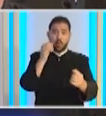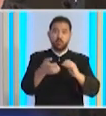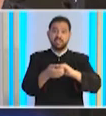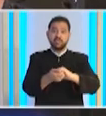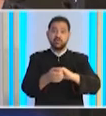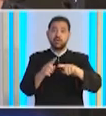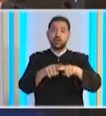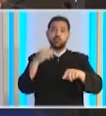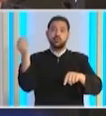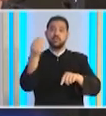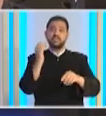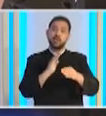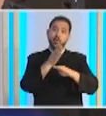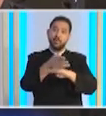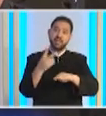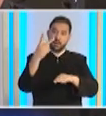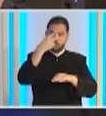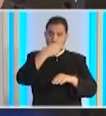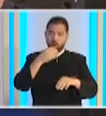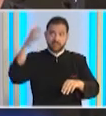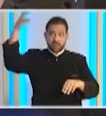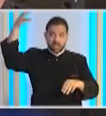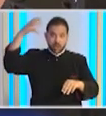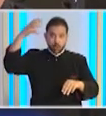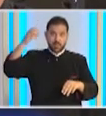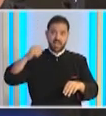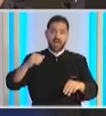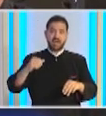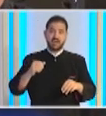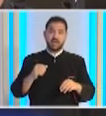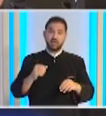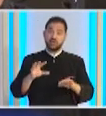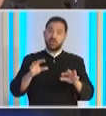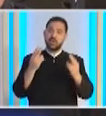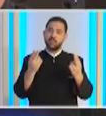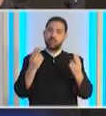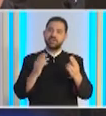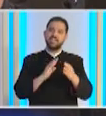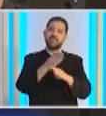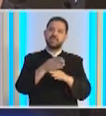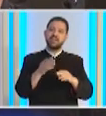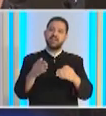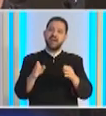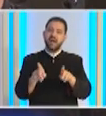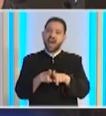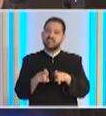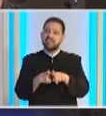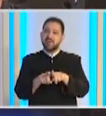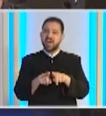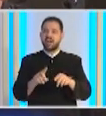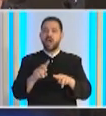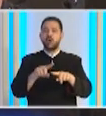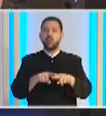Dumnezeu prin asceză, prin iluminare și mai ales apoi prin asemănarea cu Dumnezeu.